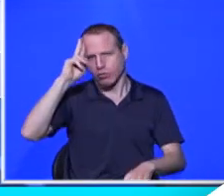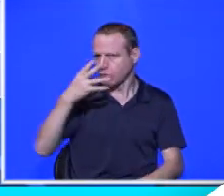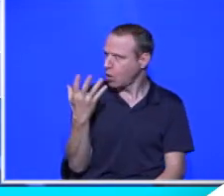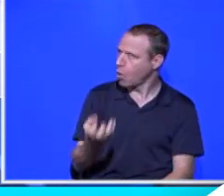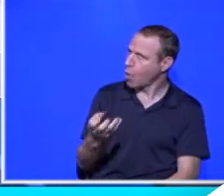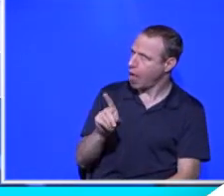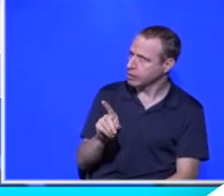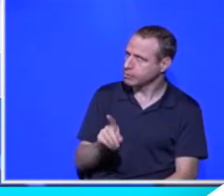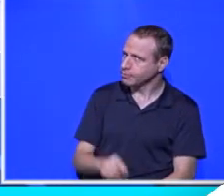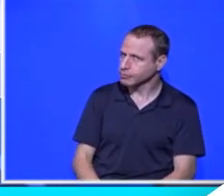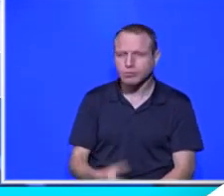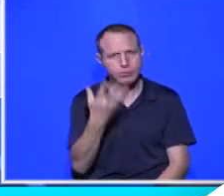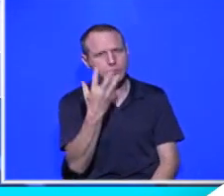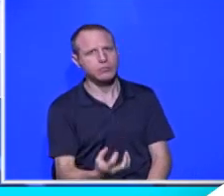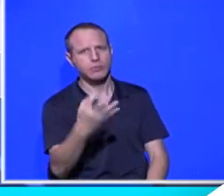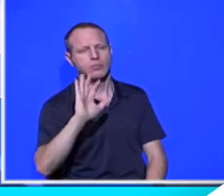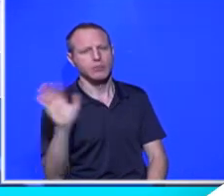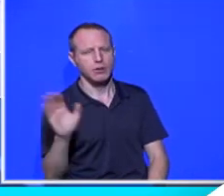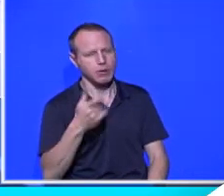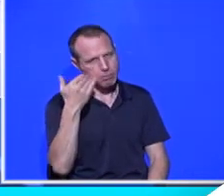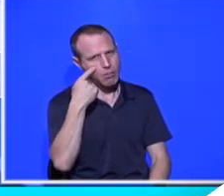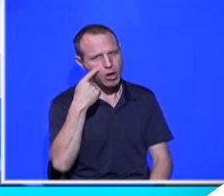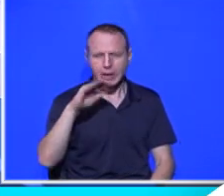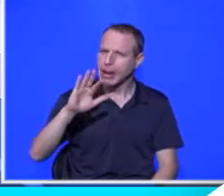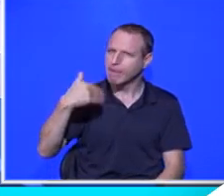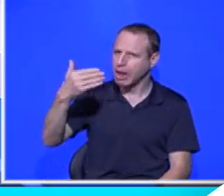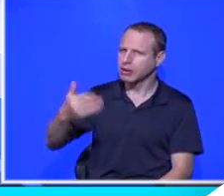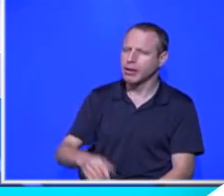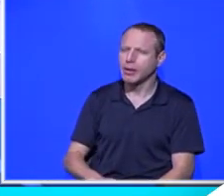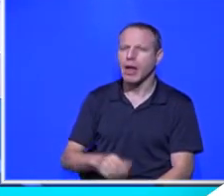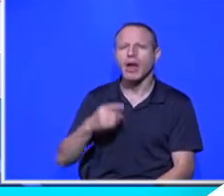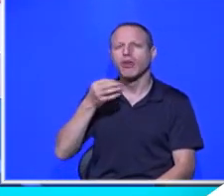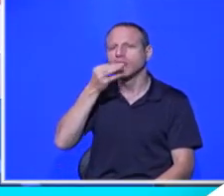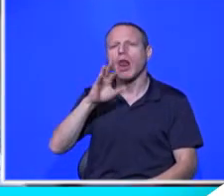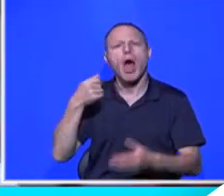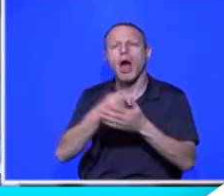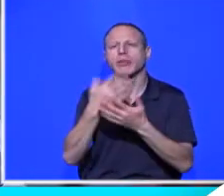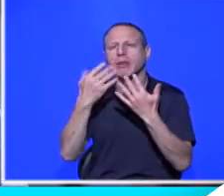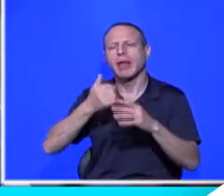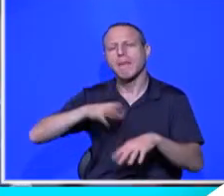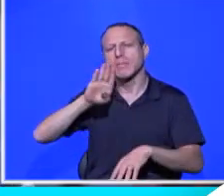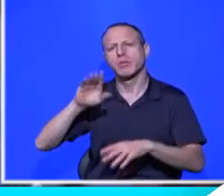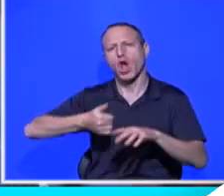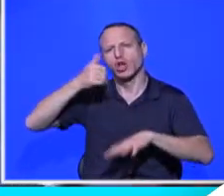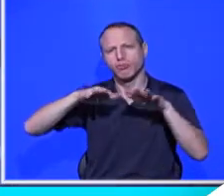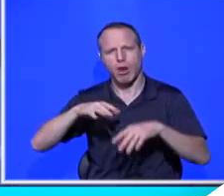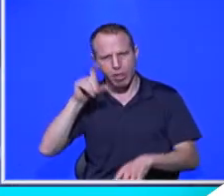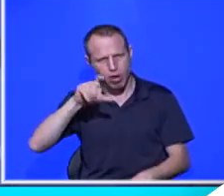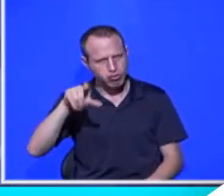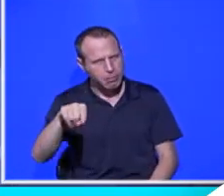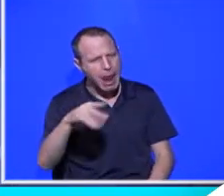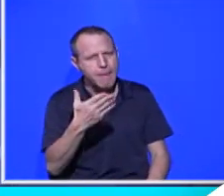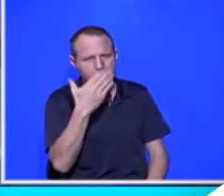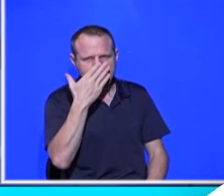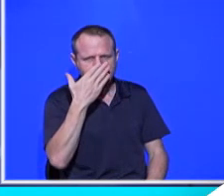מוקלט. הוקלט. בוא נראה מה יהיה. קודם כל השאלה, עד מתי נתניהו יהיה ראש לא, הממשלה? לא, מאכזבים. האנשים האלה